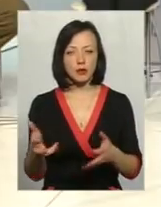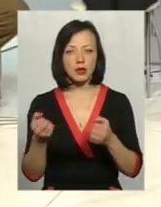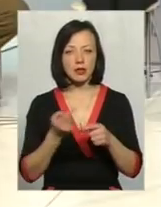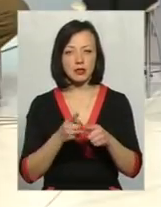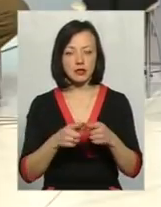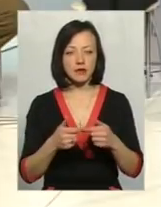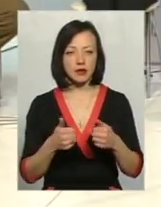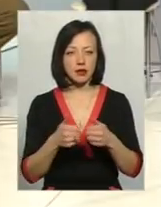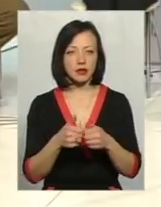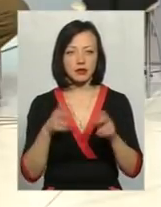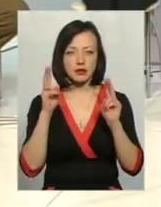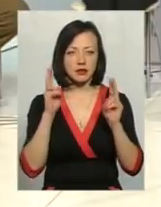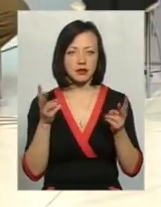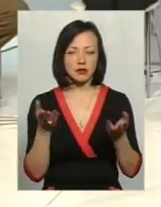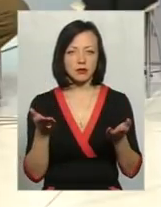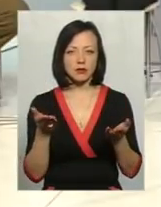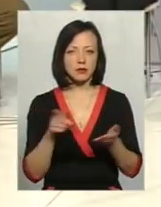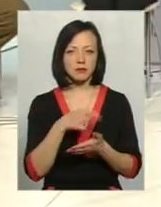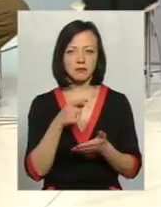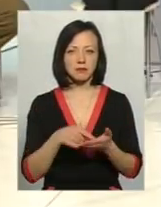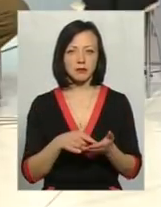це відділення?